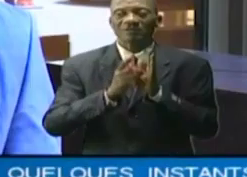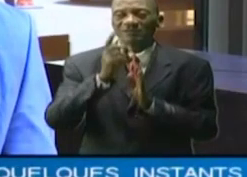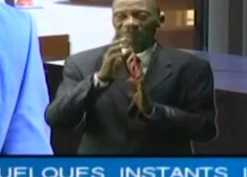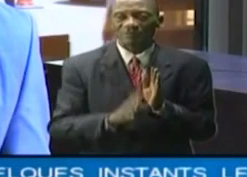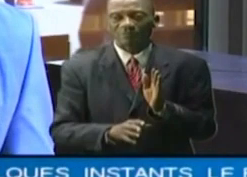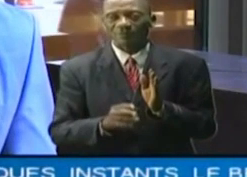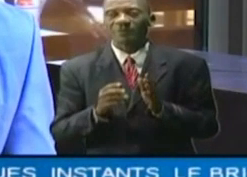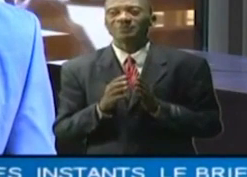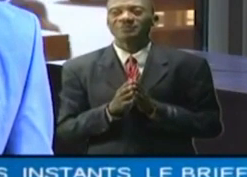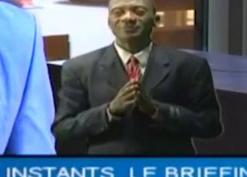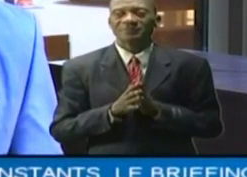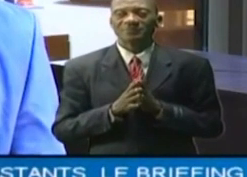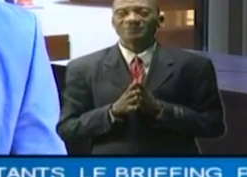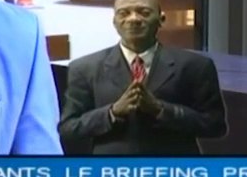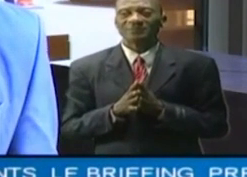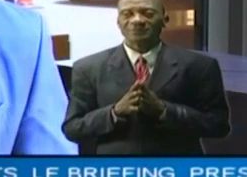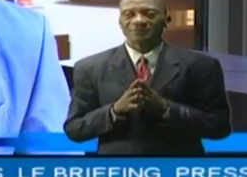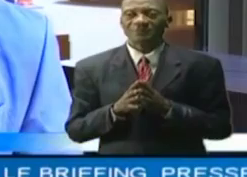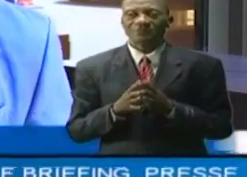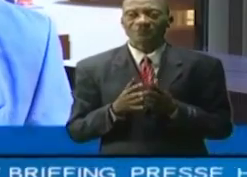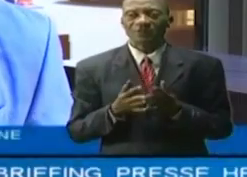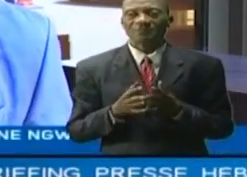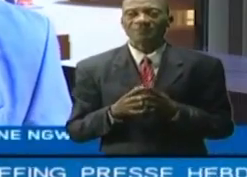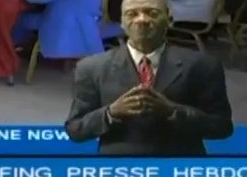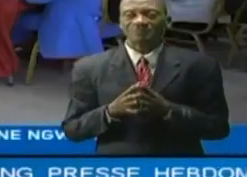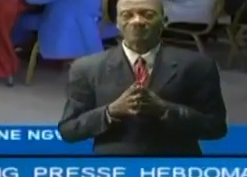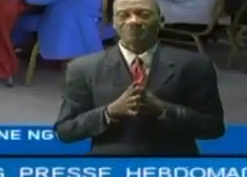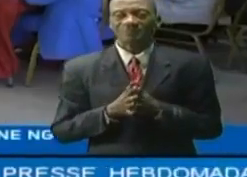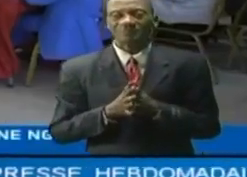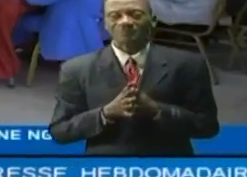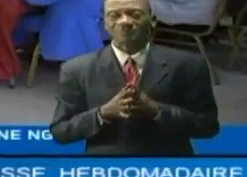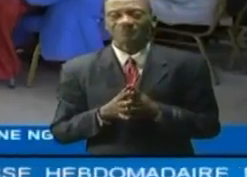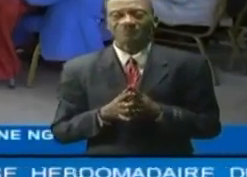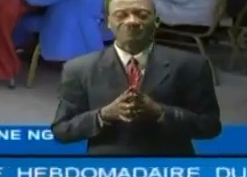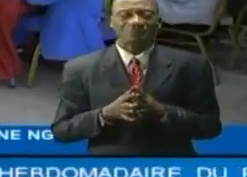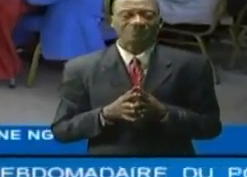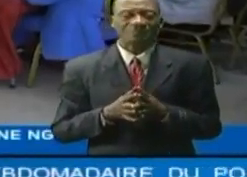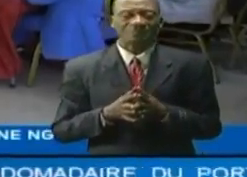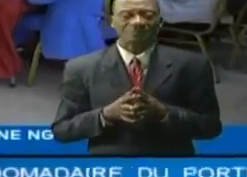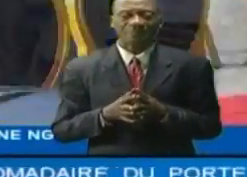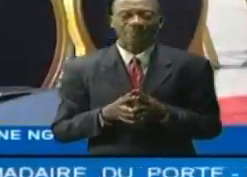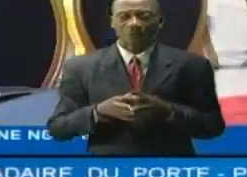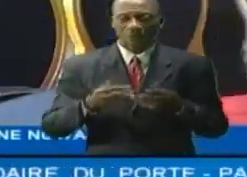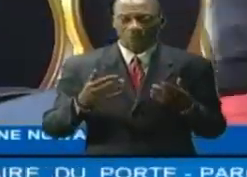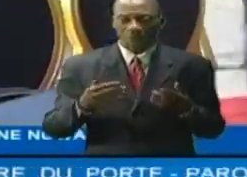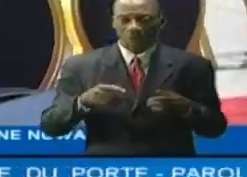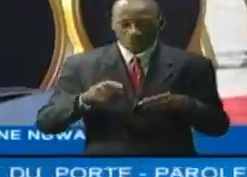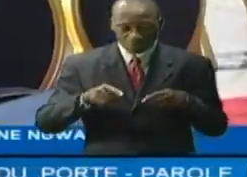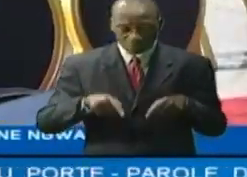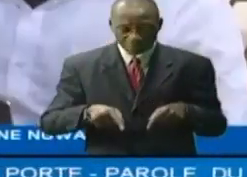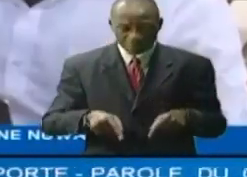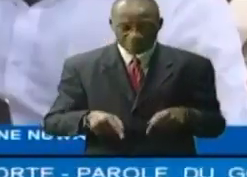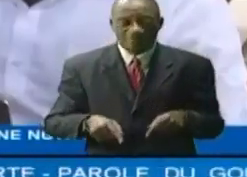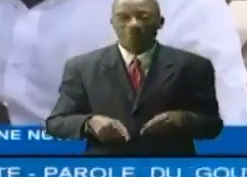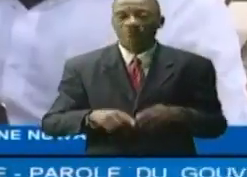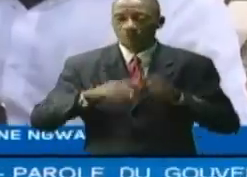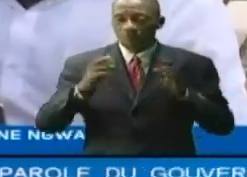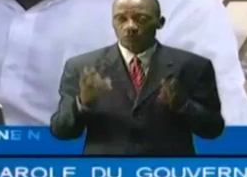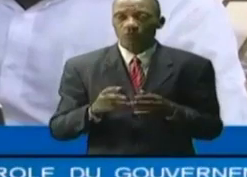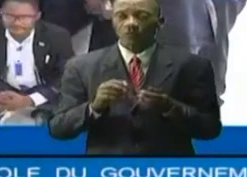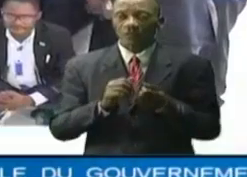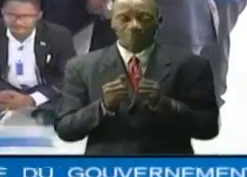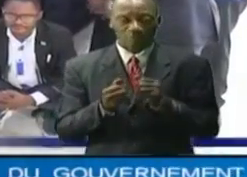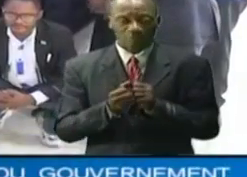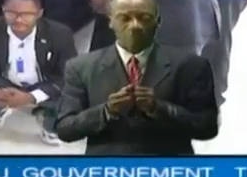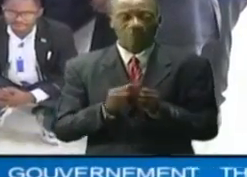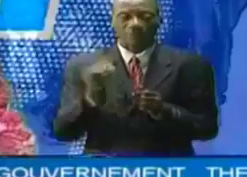développement et aussi dans le sens de l'émergence souhaitée par le pays. Ces données vont être utilisées à la COP27 pour les